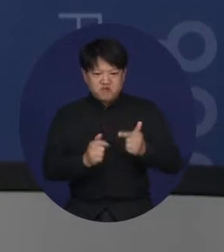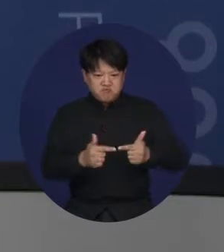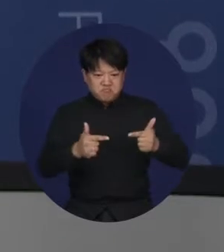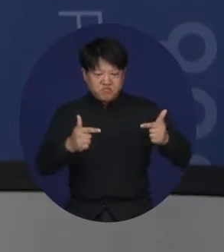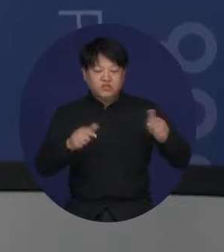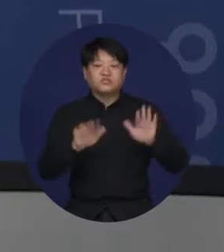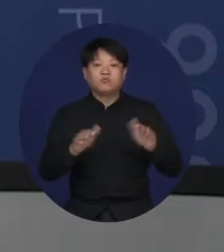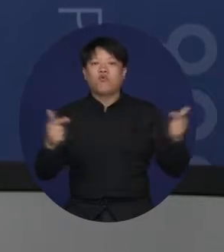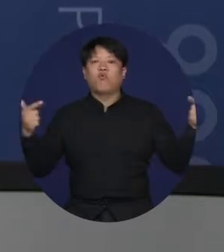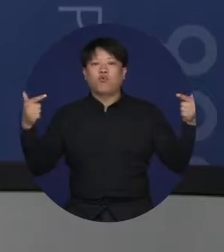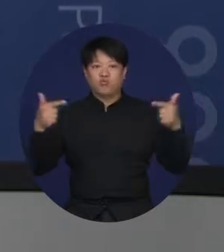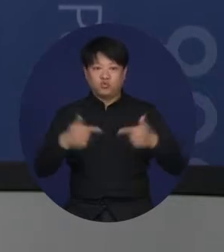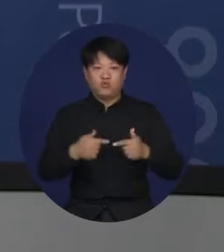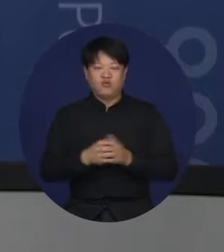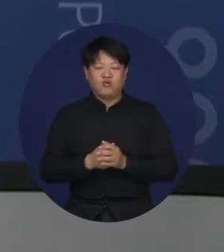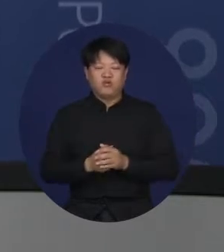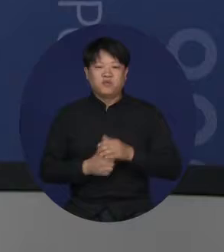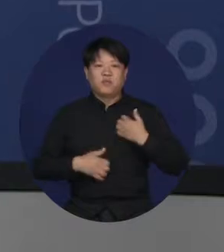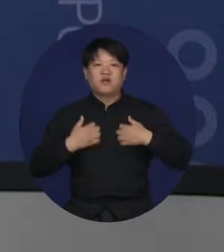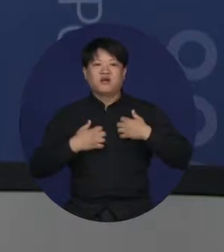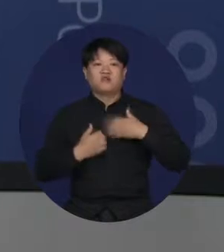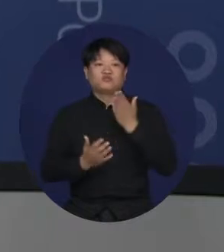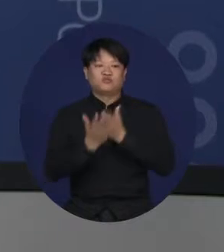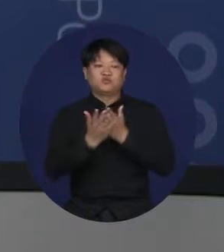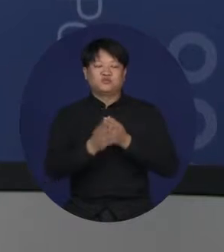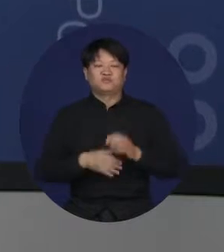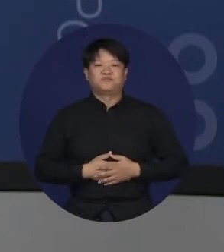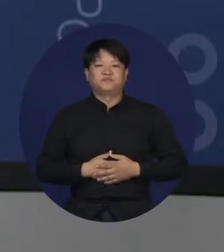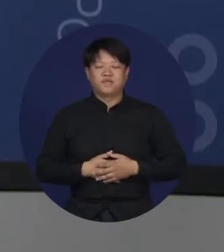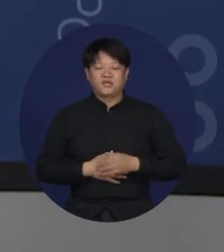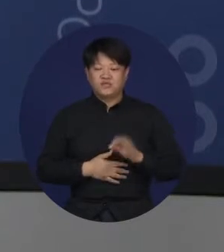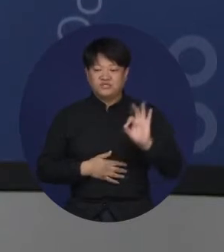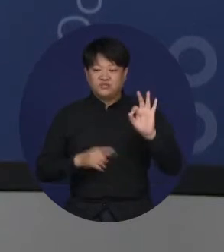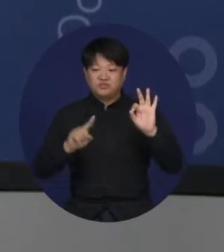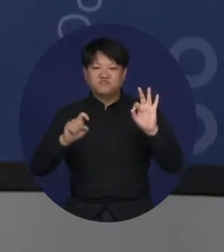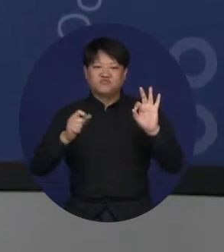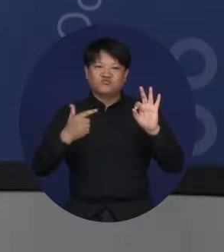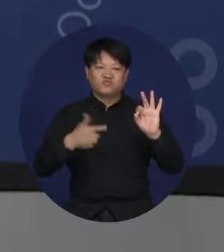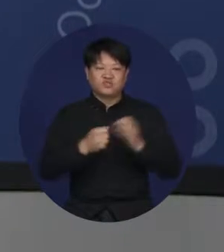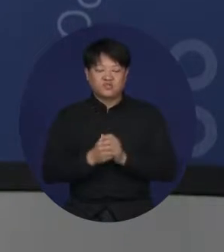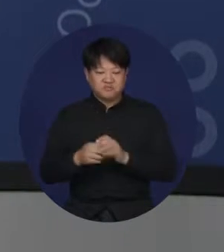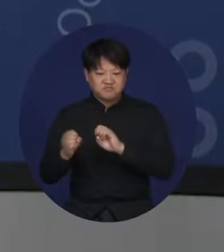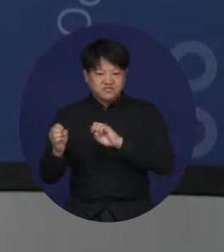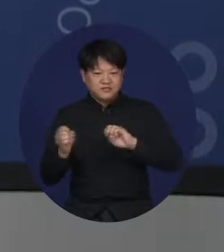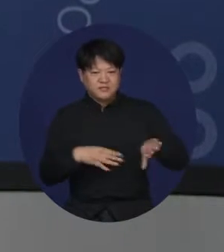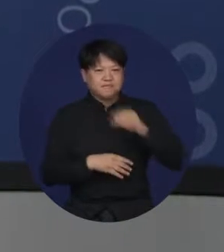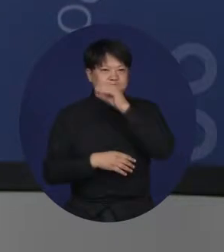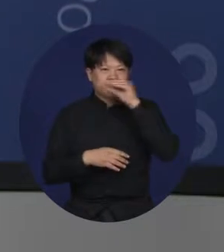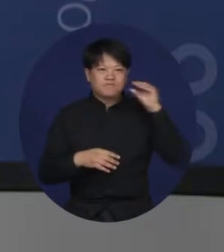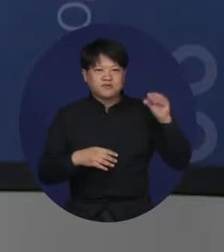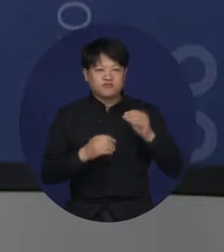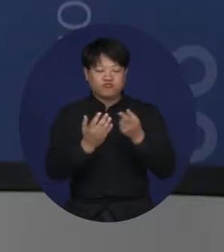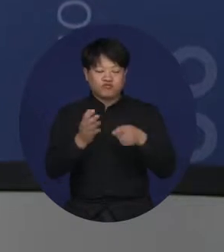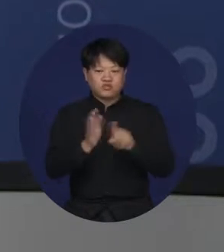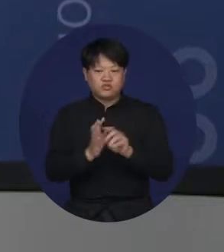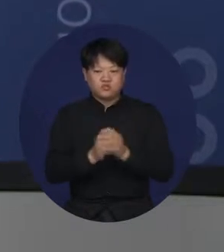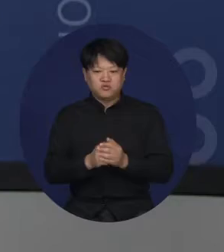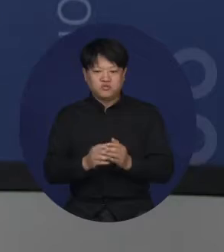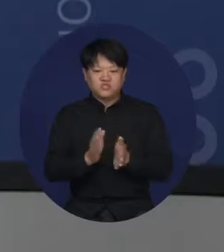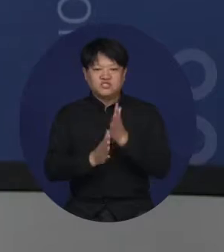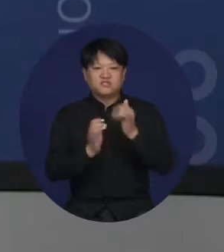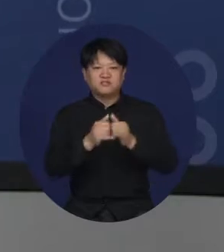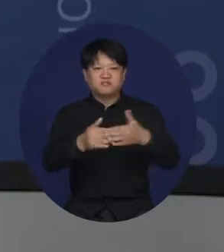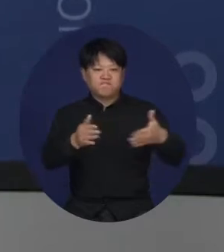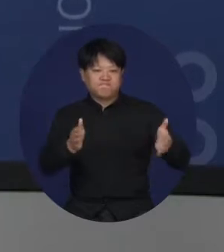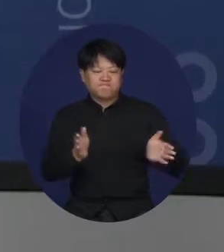감소세로 돌아섰다 는 반가운 소식입니다 지난 16일에는 생활쓰레기 바른 배출을 위해 시민 단체와 업무협약을 맺고